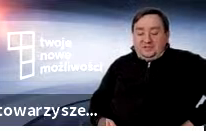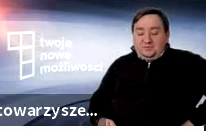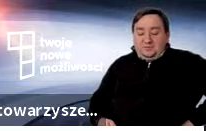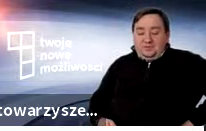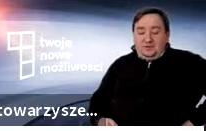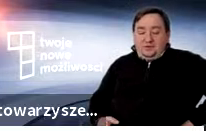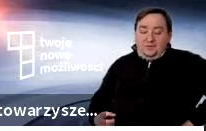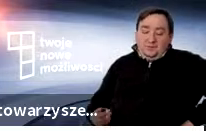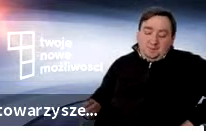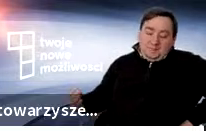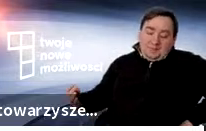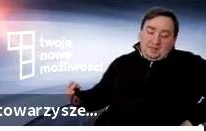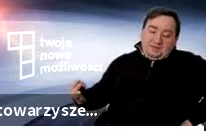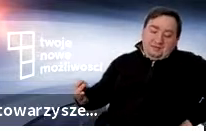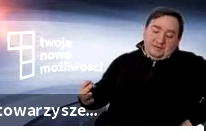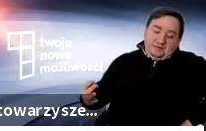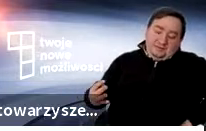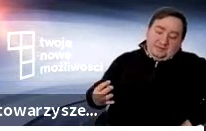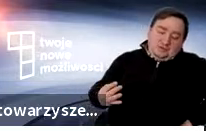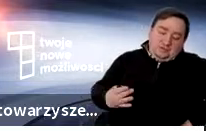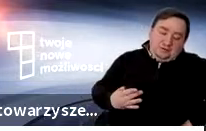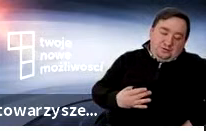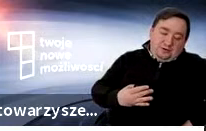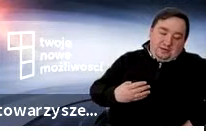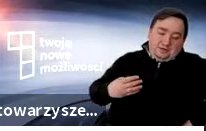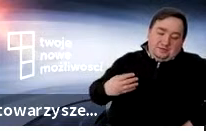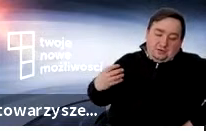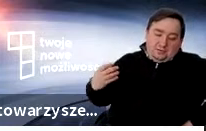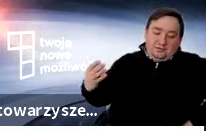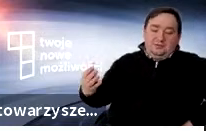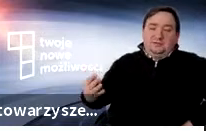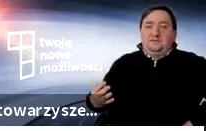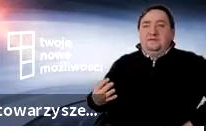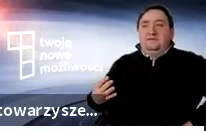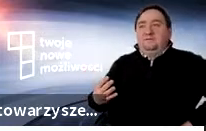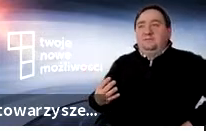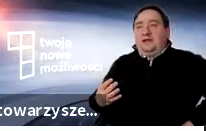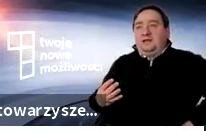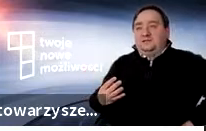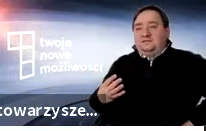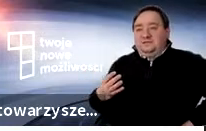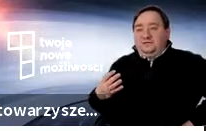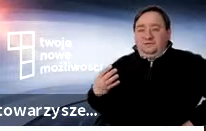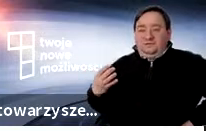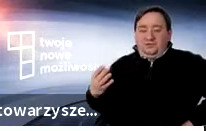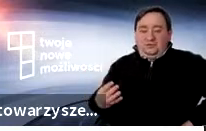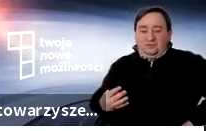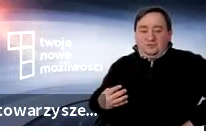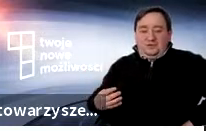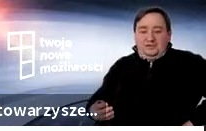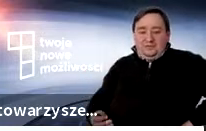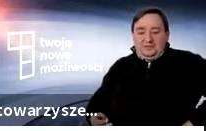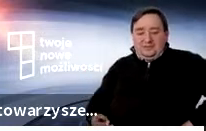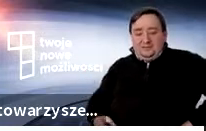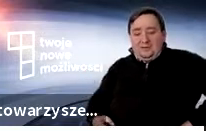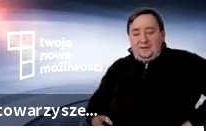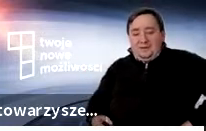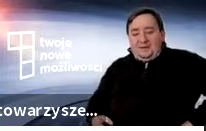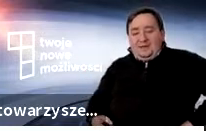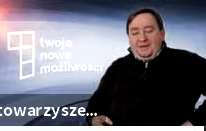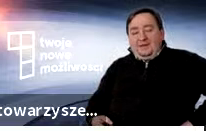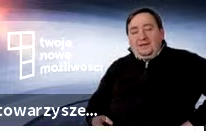Właśnie tak, żeby te osoby, które chcą pozostać w tej pracy w środowisku